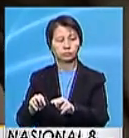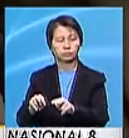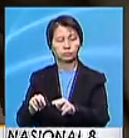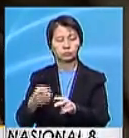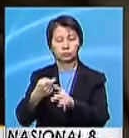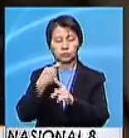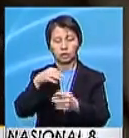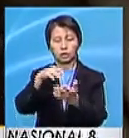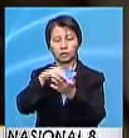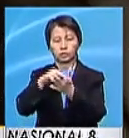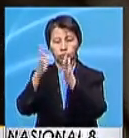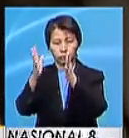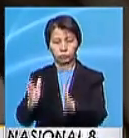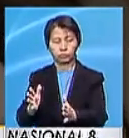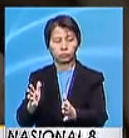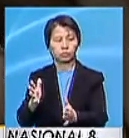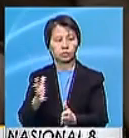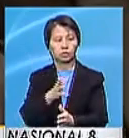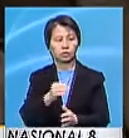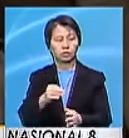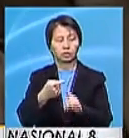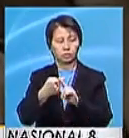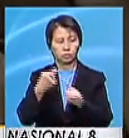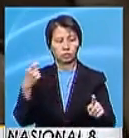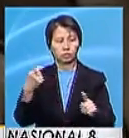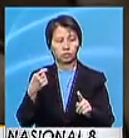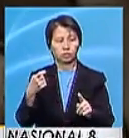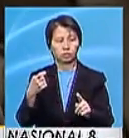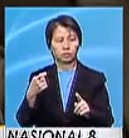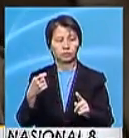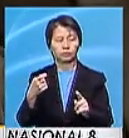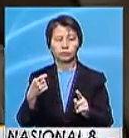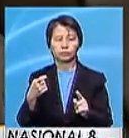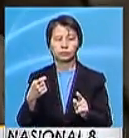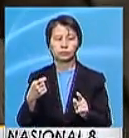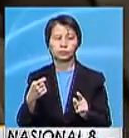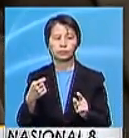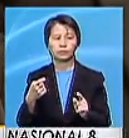student ataupun pelajaran tetapi dari segi sudut